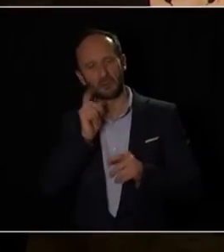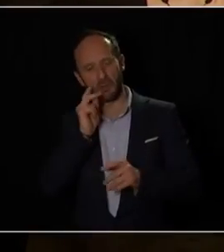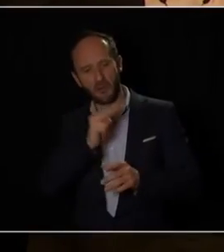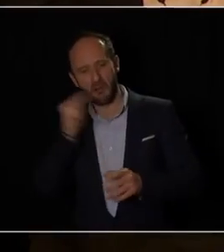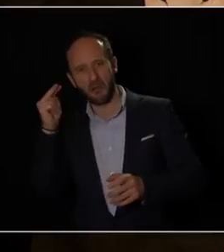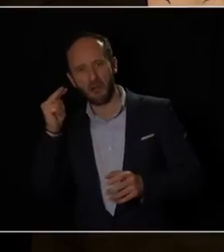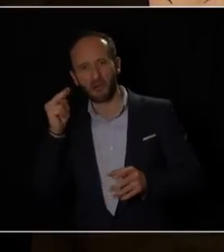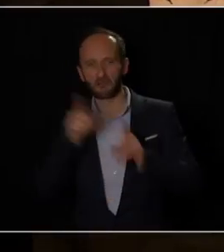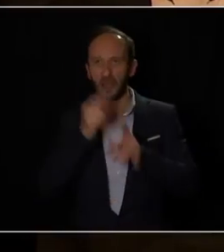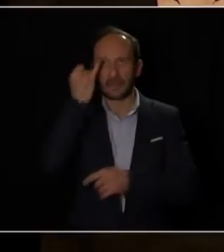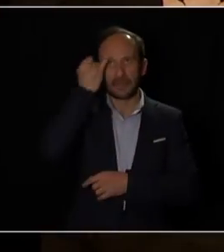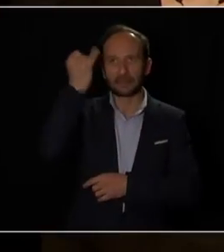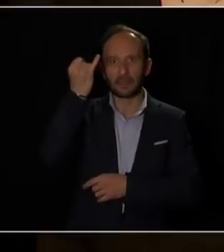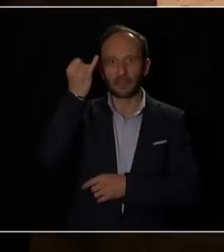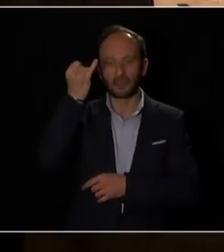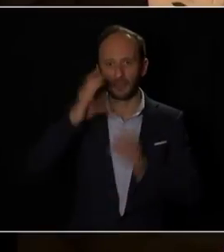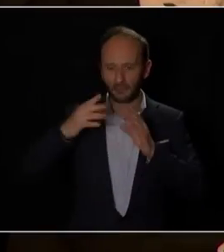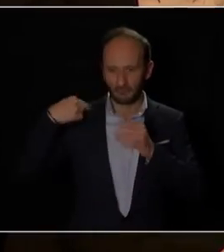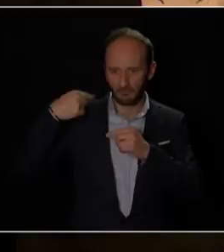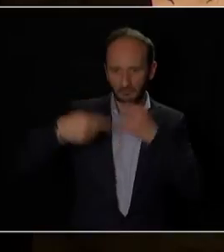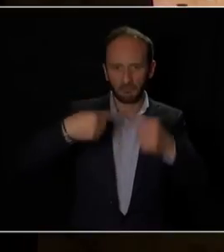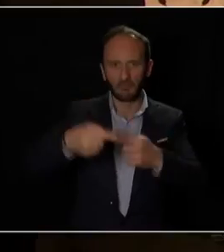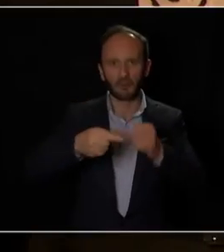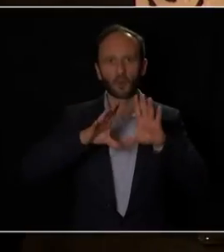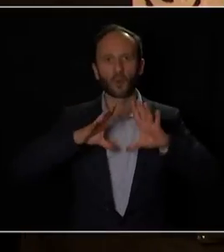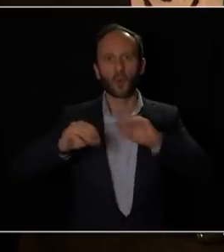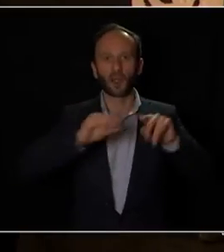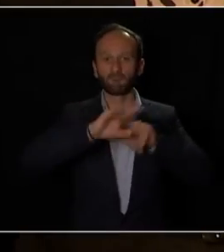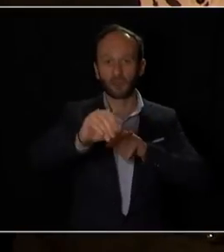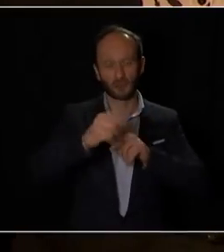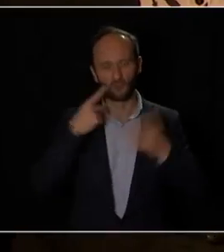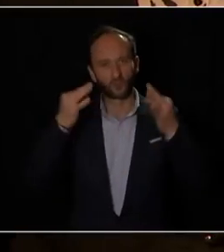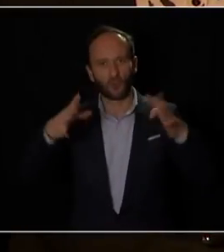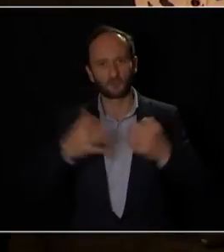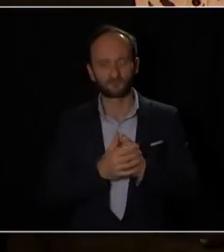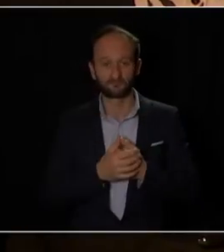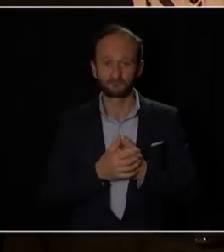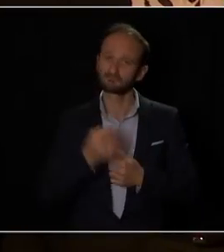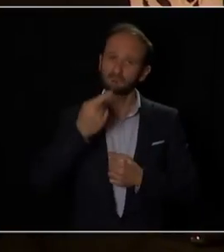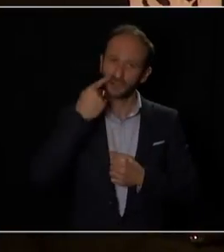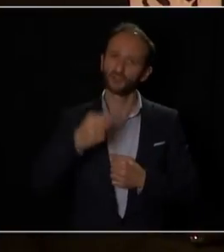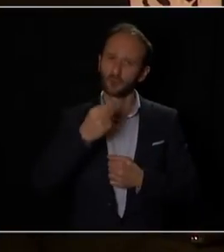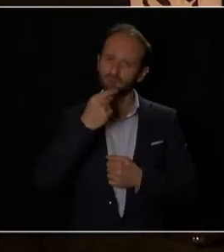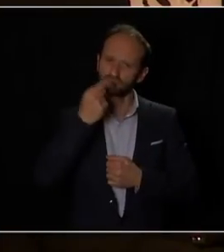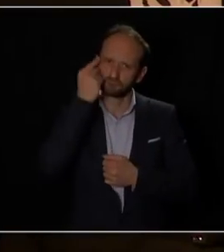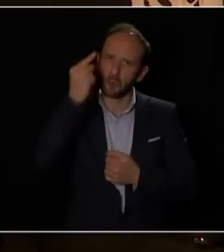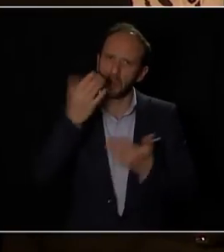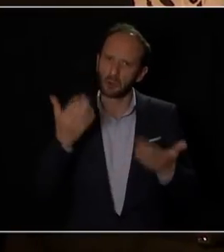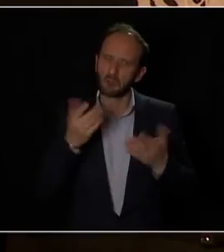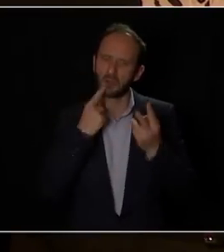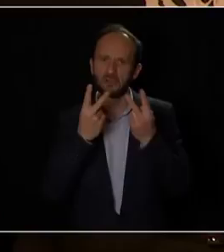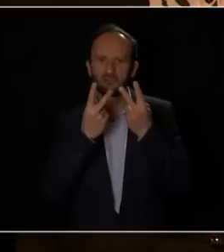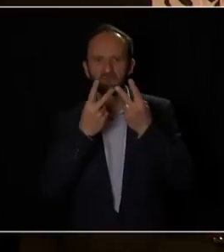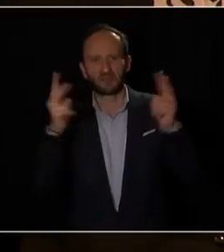faut entre une idée et sa réalisation. Dijon remplit, mesdames, messieurs, de belle manière, je crois, son rôle de